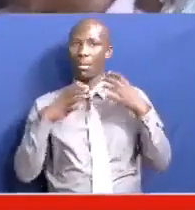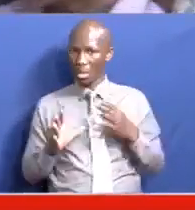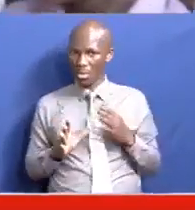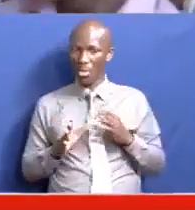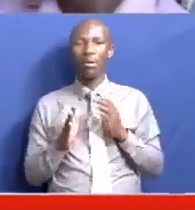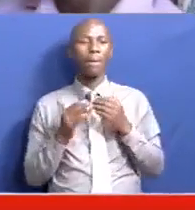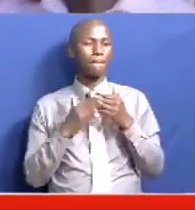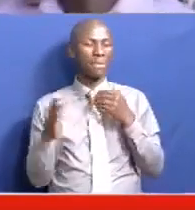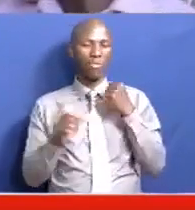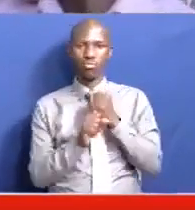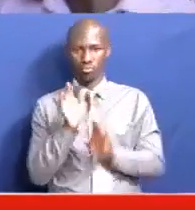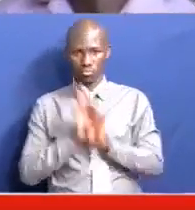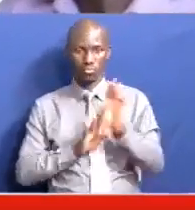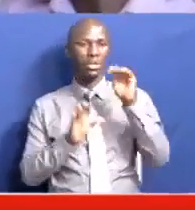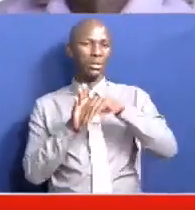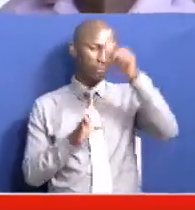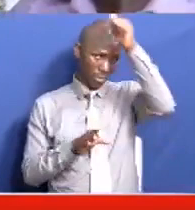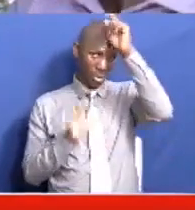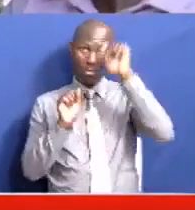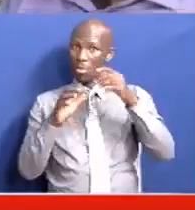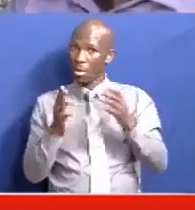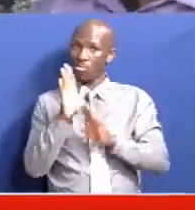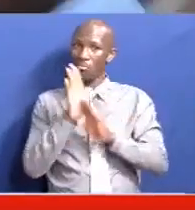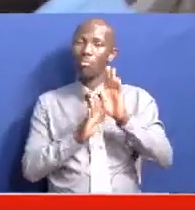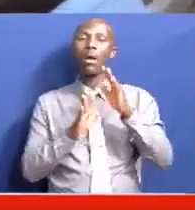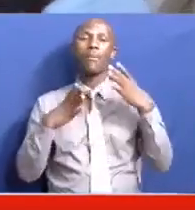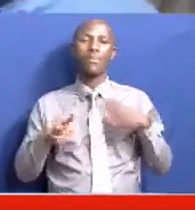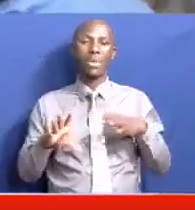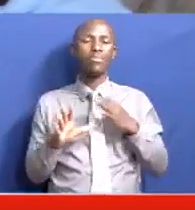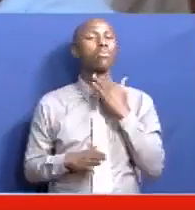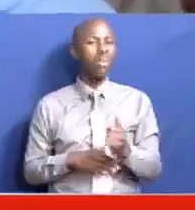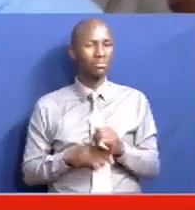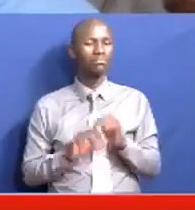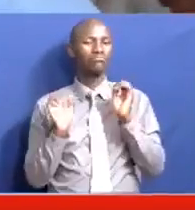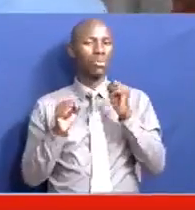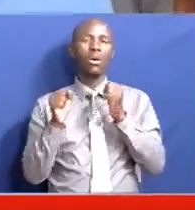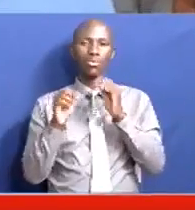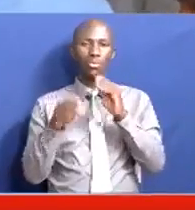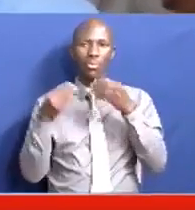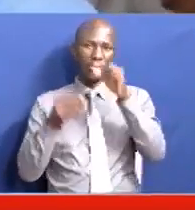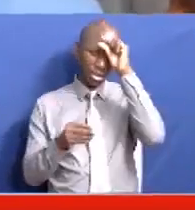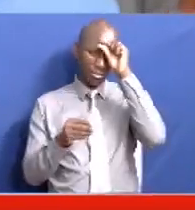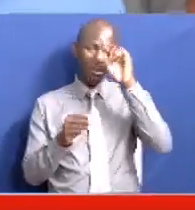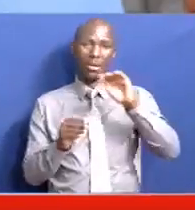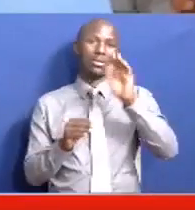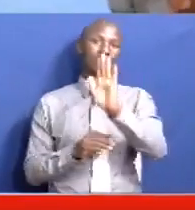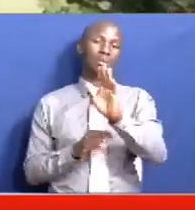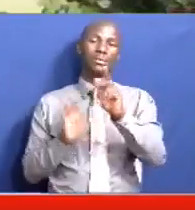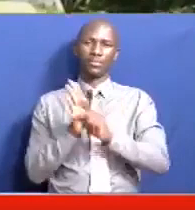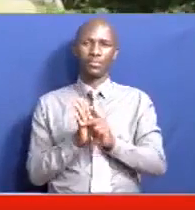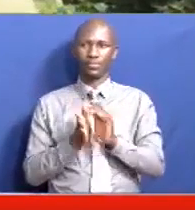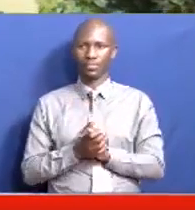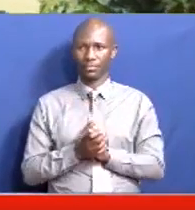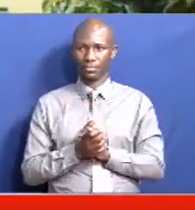mbe wa kui kama endeo nduwa ninoka na kui kithia kana maendeo wala Enenthi ukuenda ni mawadho kumwa ni serikali ya kaunti ya Kitui.